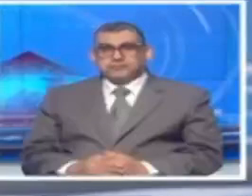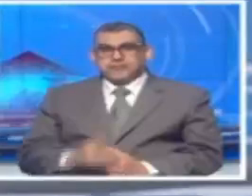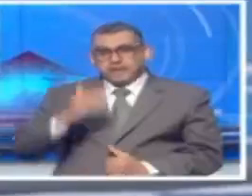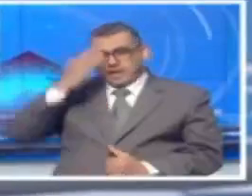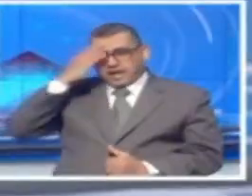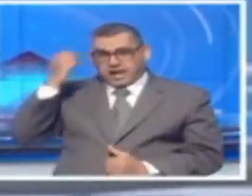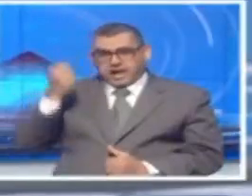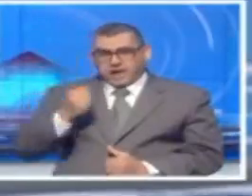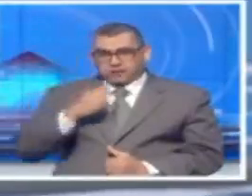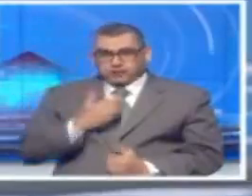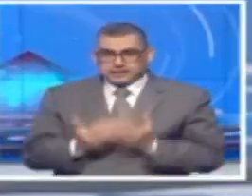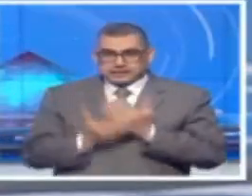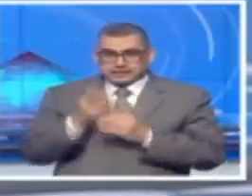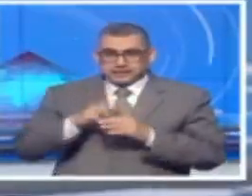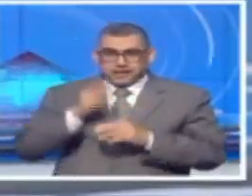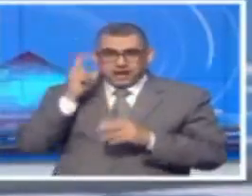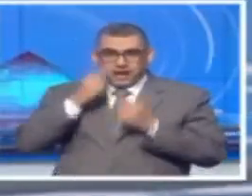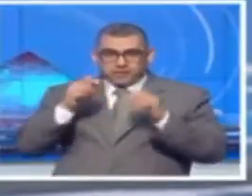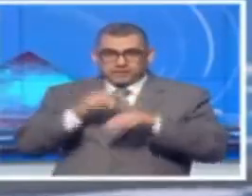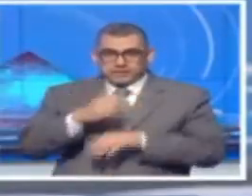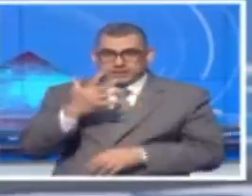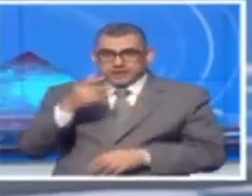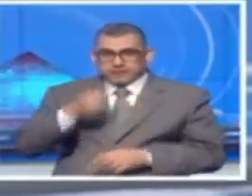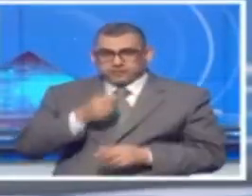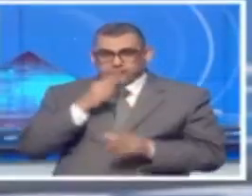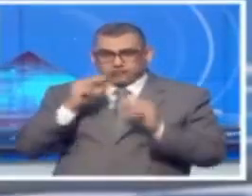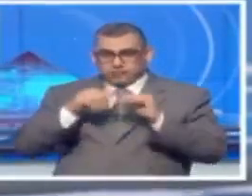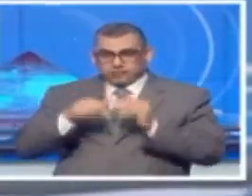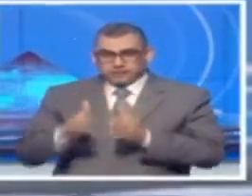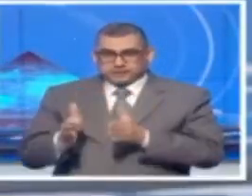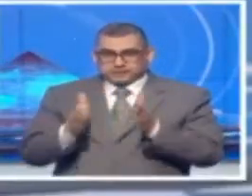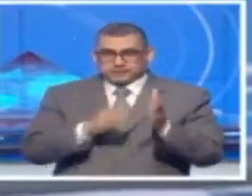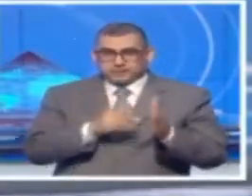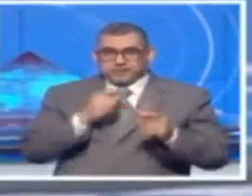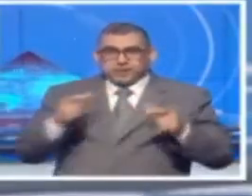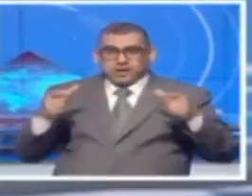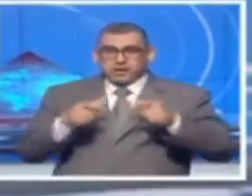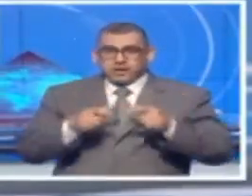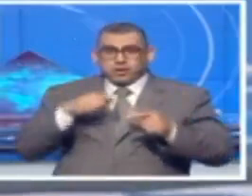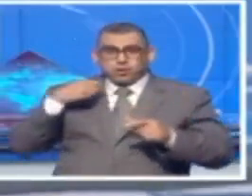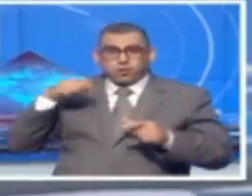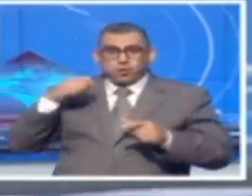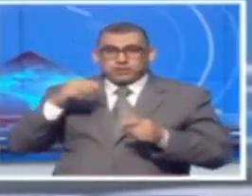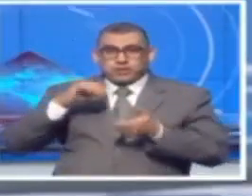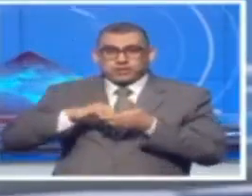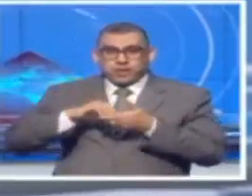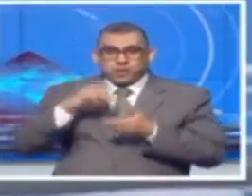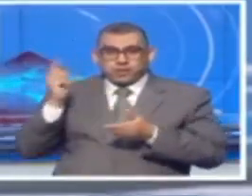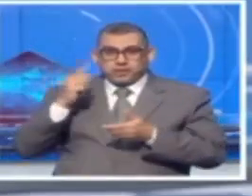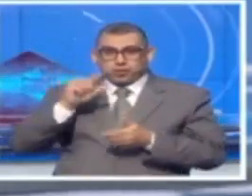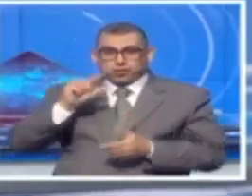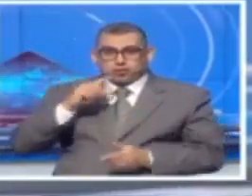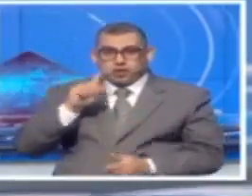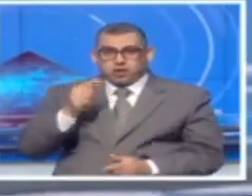أهلا بحضراتكم من جديد. ونشرة الخامسة من التلفزيون المصري، عقدت وزيرة التعاون الدولية دكتورة رانيا